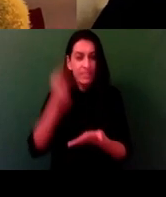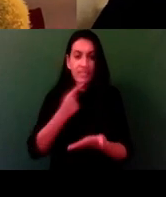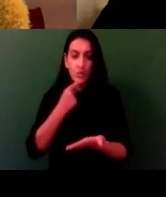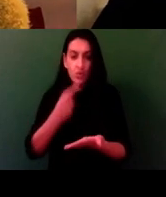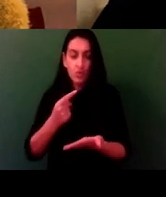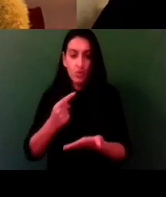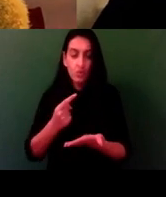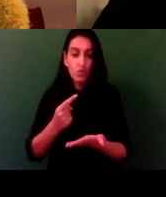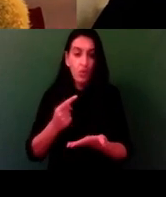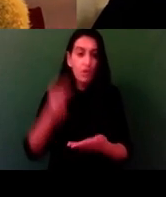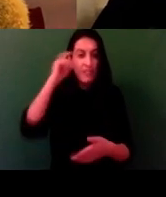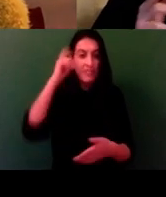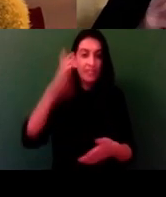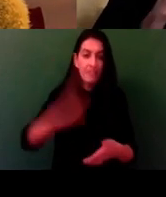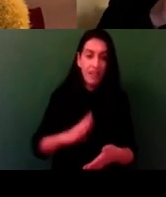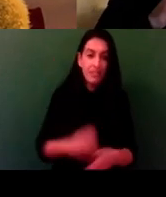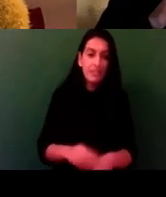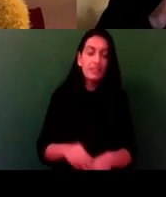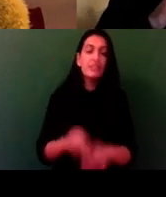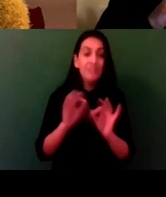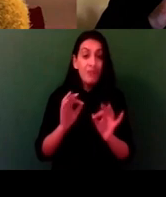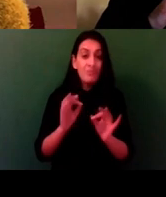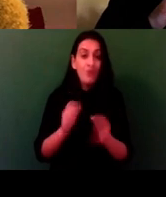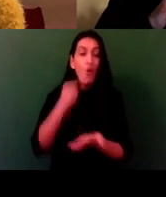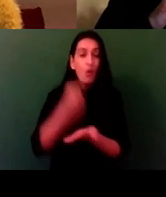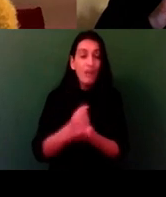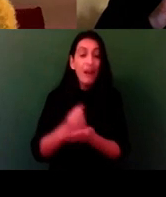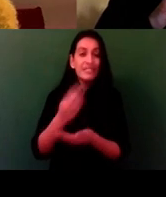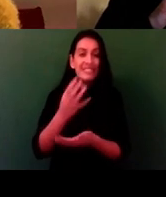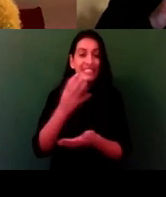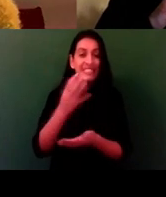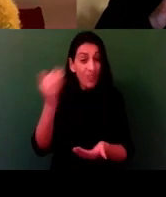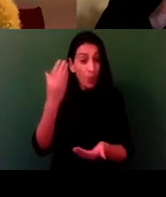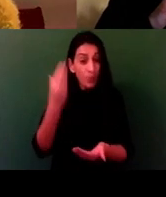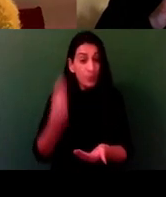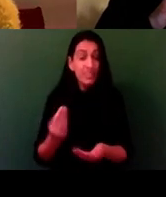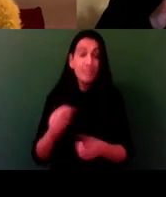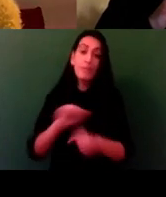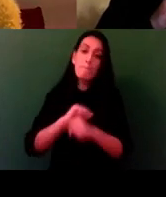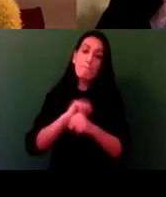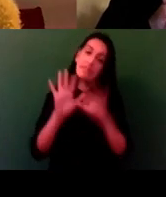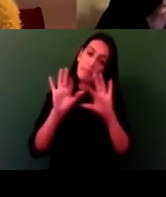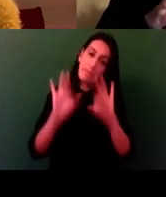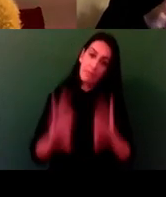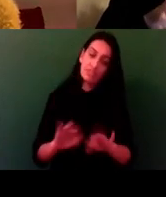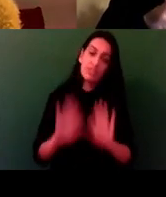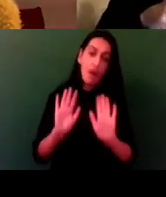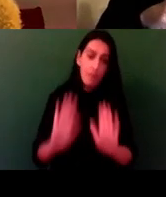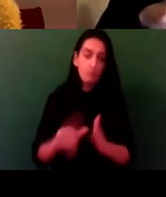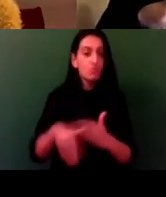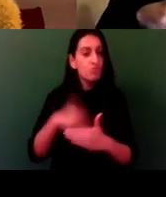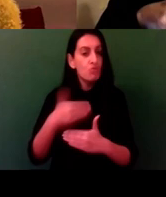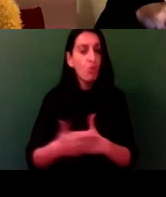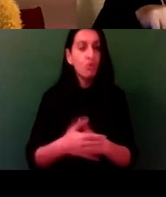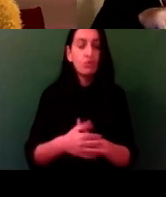artık okeyleri beklerken, evet pandemi girdi araya, biz de belediyeyi sıkıştırmadık. Ama sonrasında hani